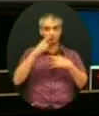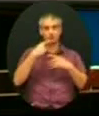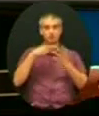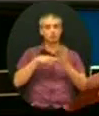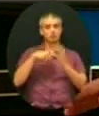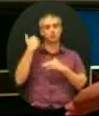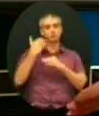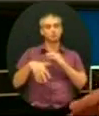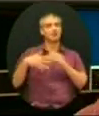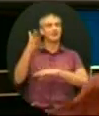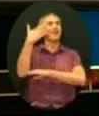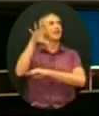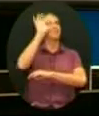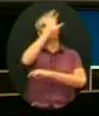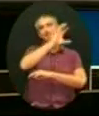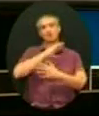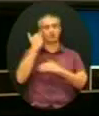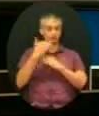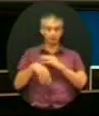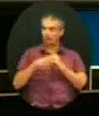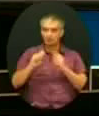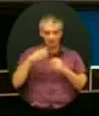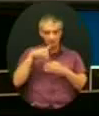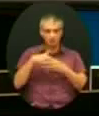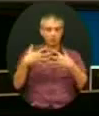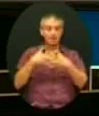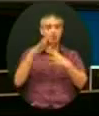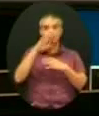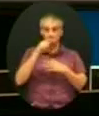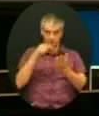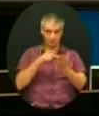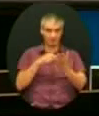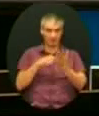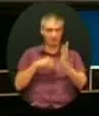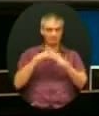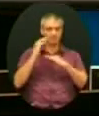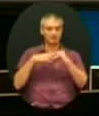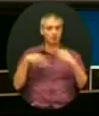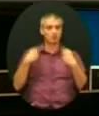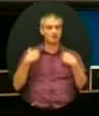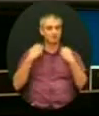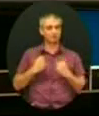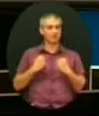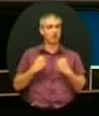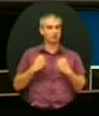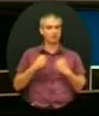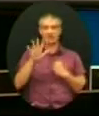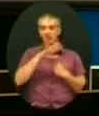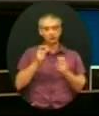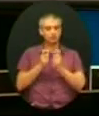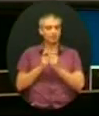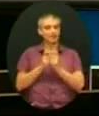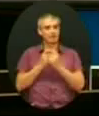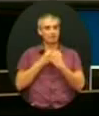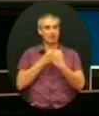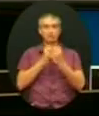סוף עידן הלאומיות, כאשר דווקא בתוך האיחוד האירופאי, משום שהמבנה הזה נותן ביטחון עצמי לאזורים קטנים,